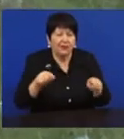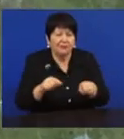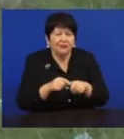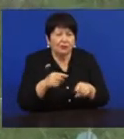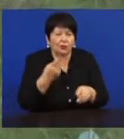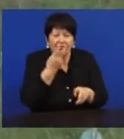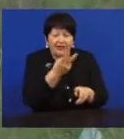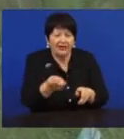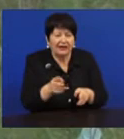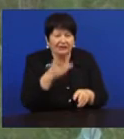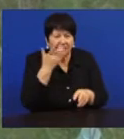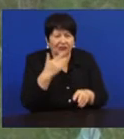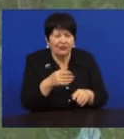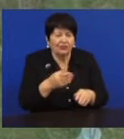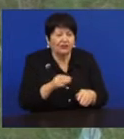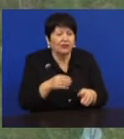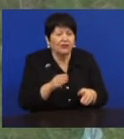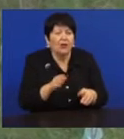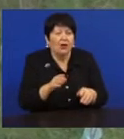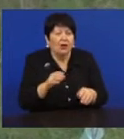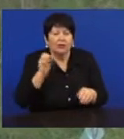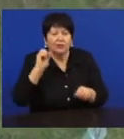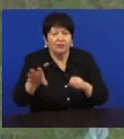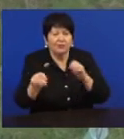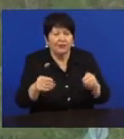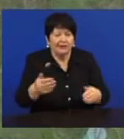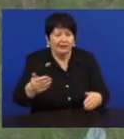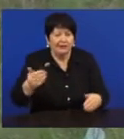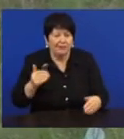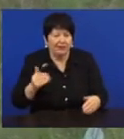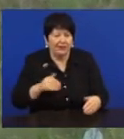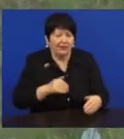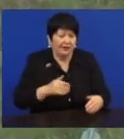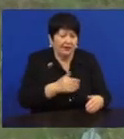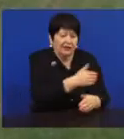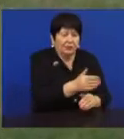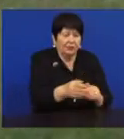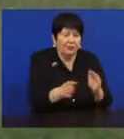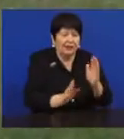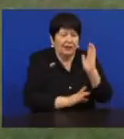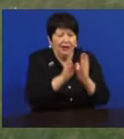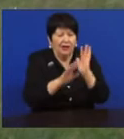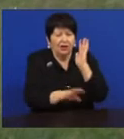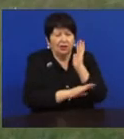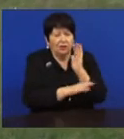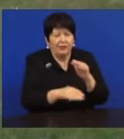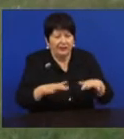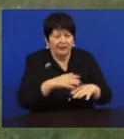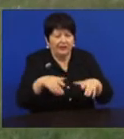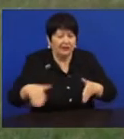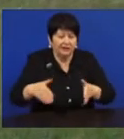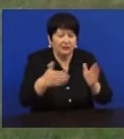perimetrul indicat pentru deșeuri și nu depozitate în apropiere, la o margine de copaci, de